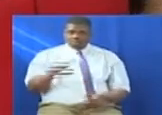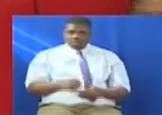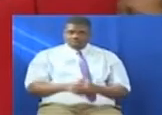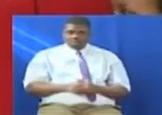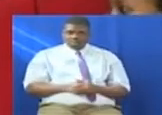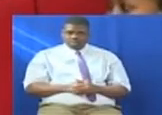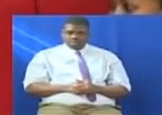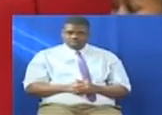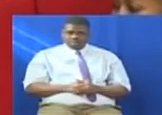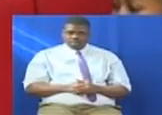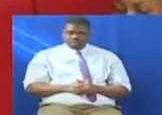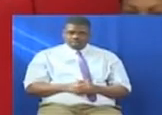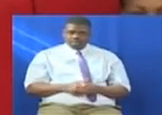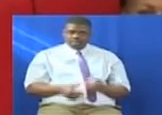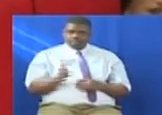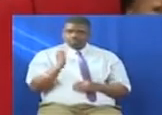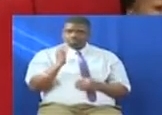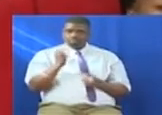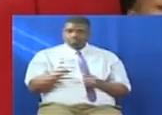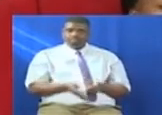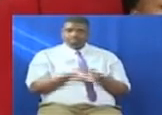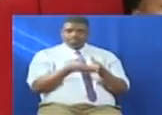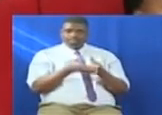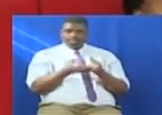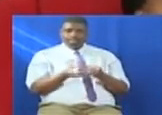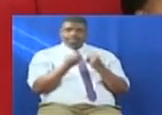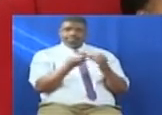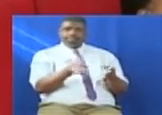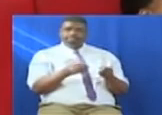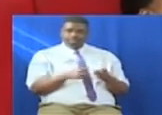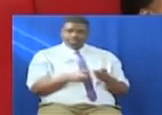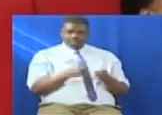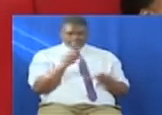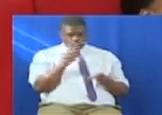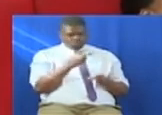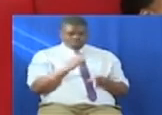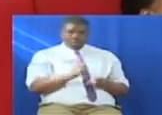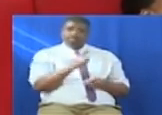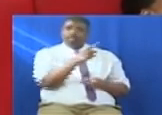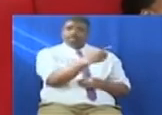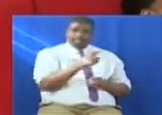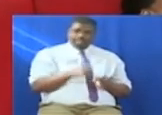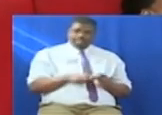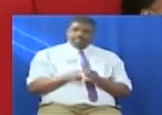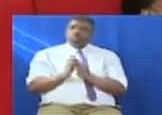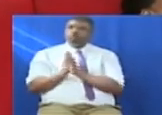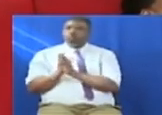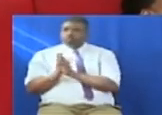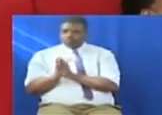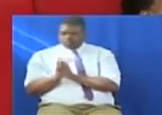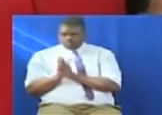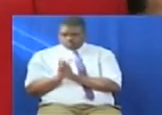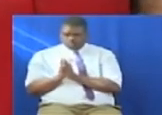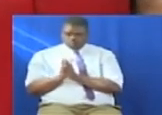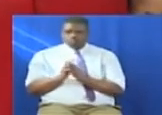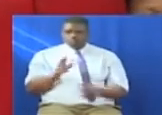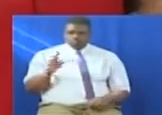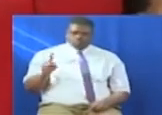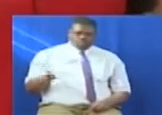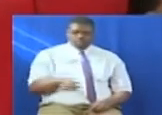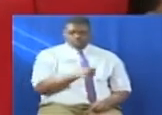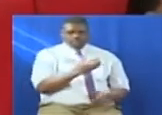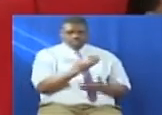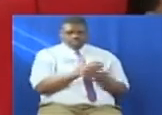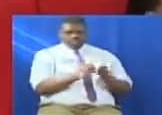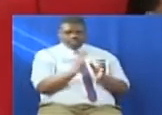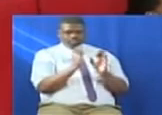Lakini Mungu amemsaidia, kampa karama za kuona mbali. Mheshimiwa Rais, tunakushukuru. Unakotupeleka ni kwenyewe,